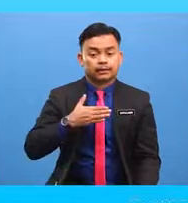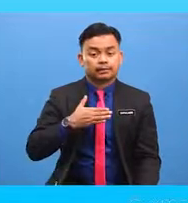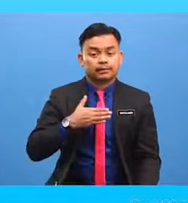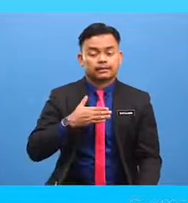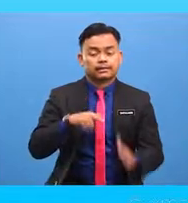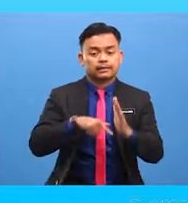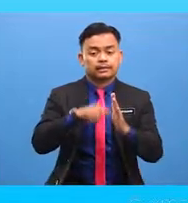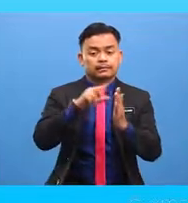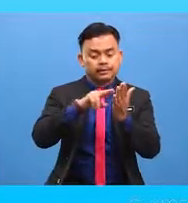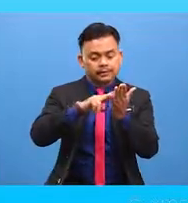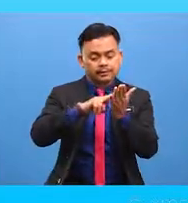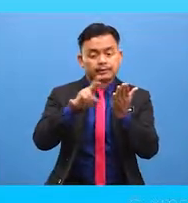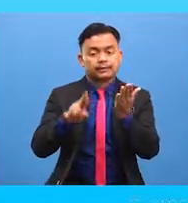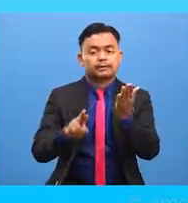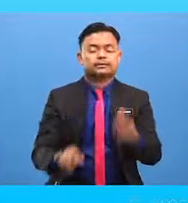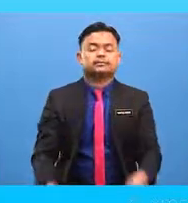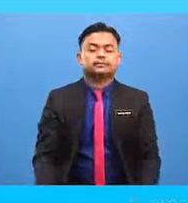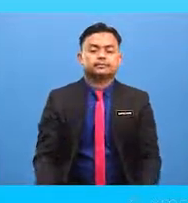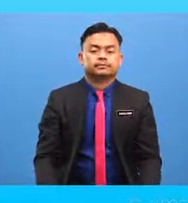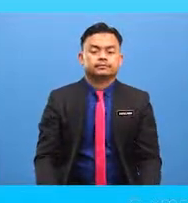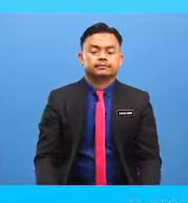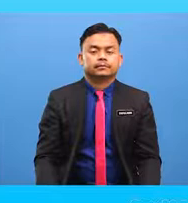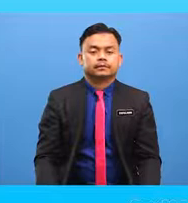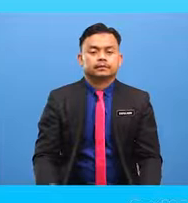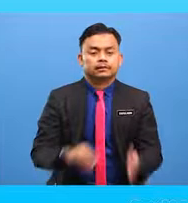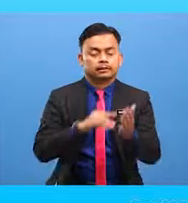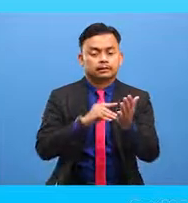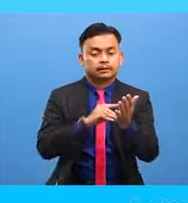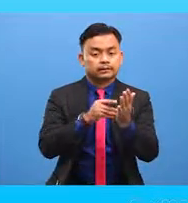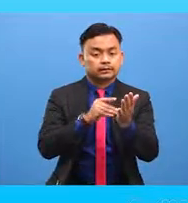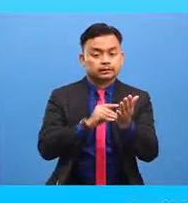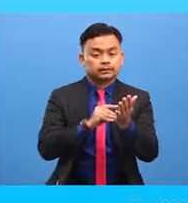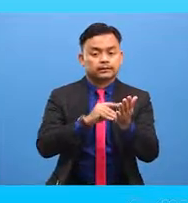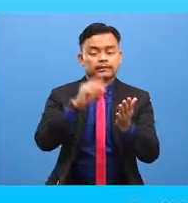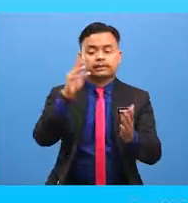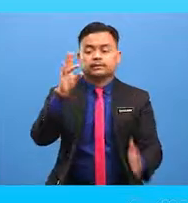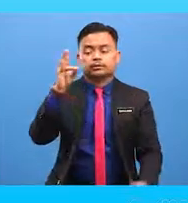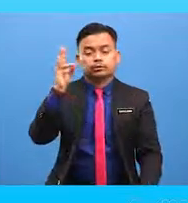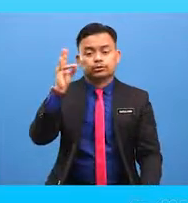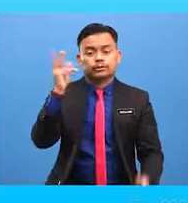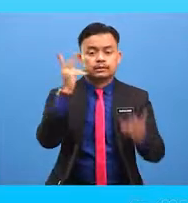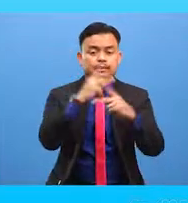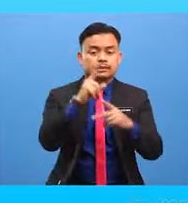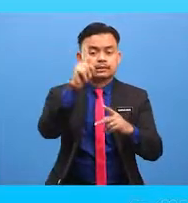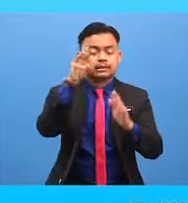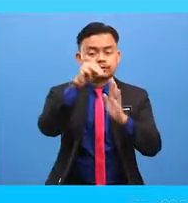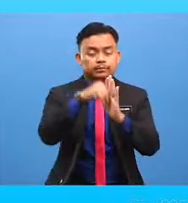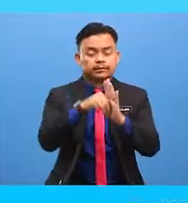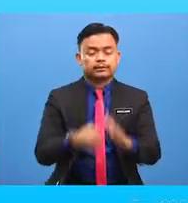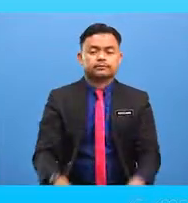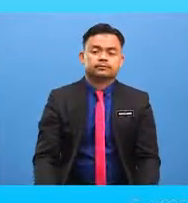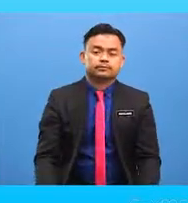Kira-kira 17 kali seminit. Cuba kamu ramalkan kadar pernafasan bagi orang yang